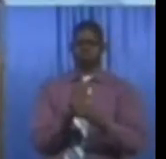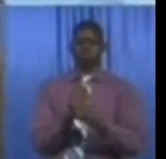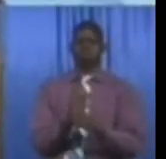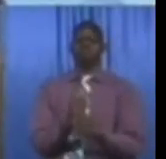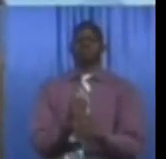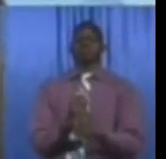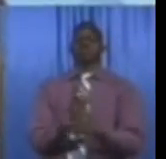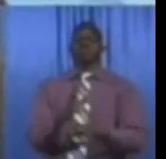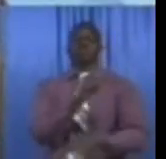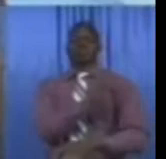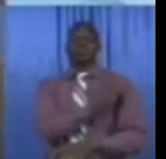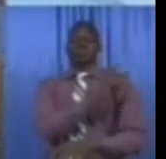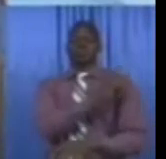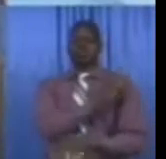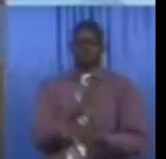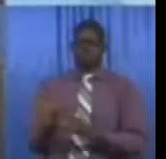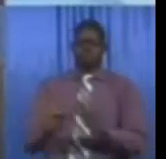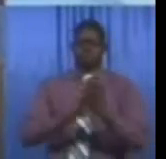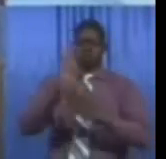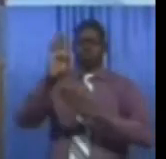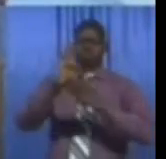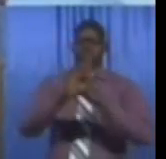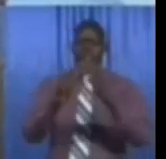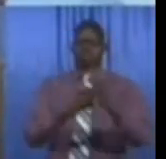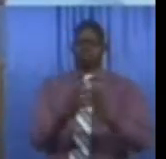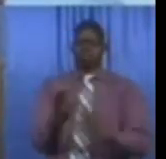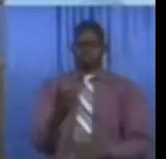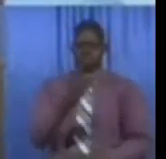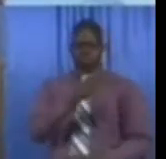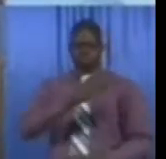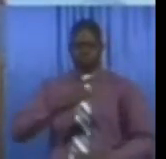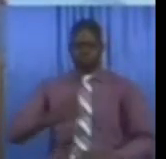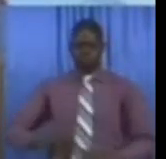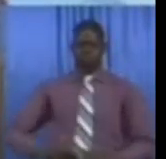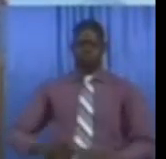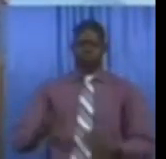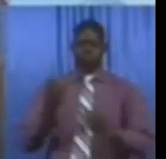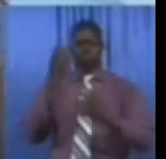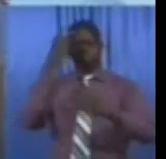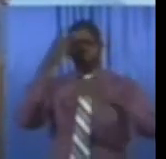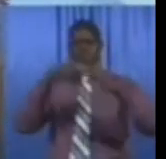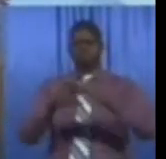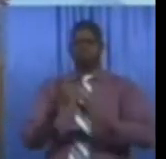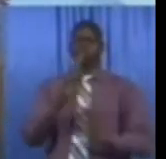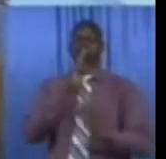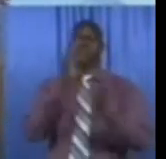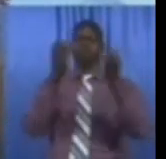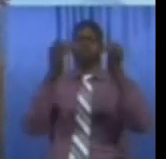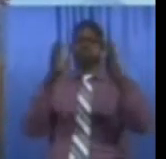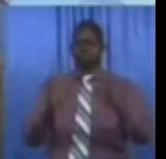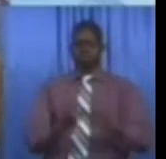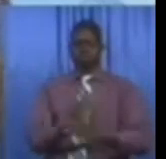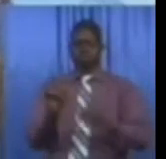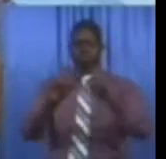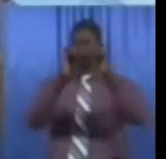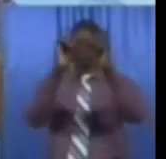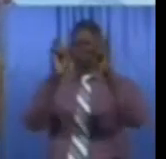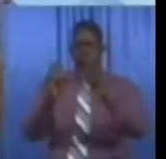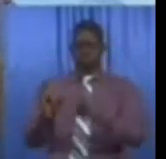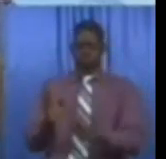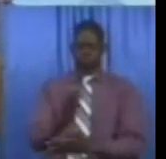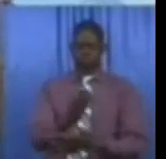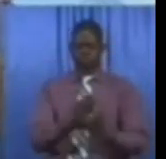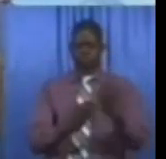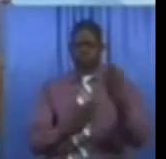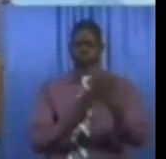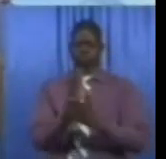Arthur Kafando a aussi fait le bilan 2013 de son département. Les perspectives sont nombreuses et certaines questions en font partie. Par